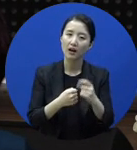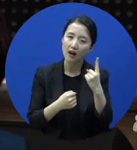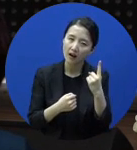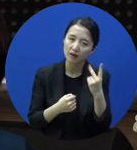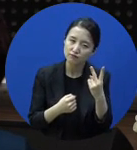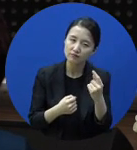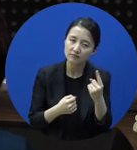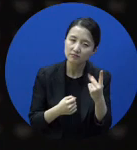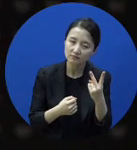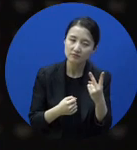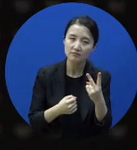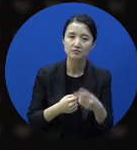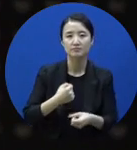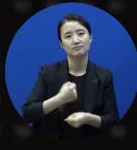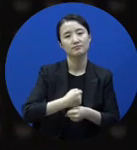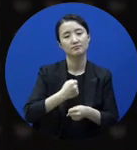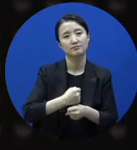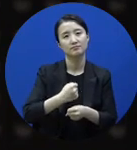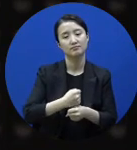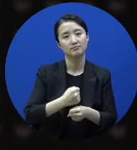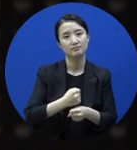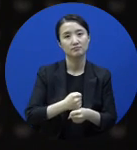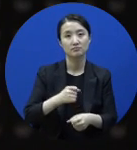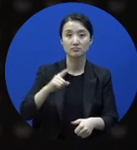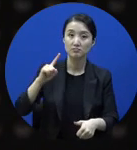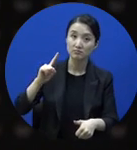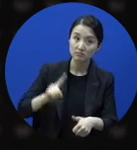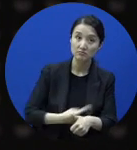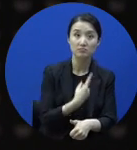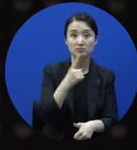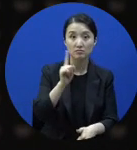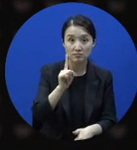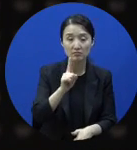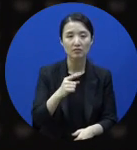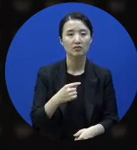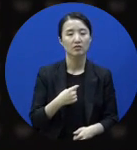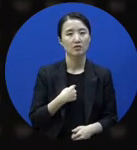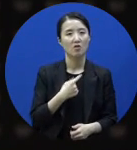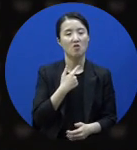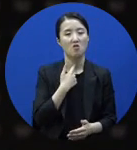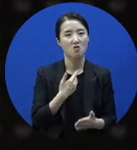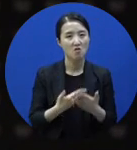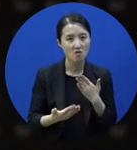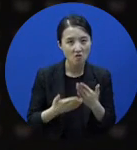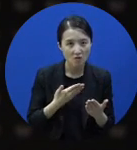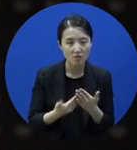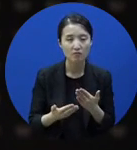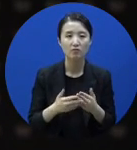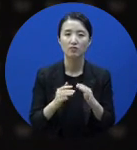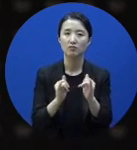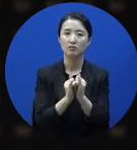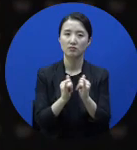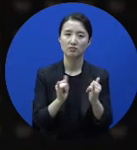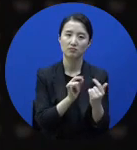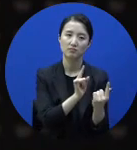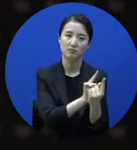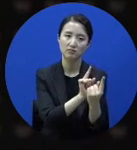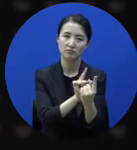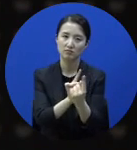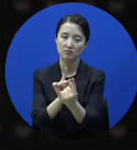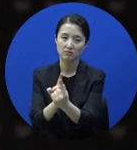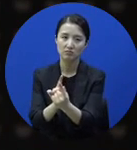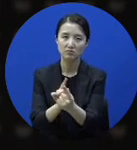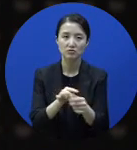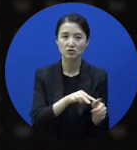보니까 의외로 제가 갖고 있는 경험과 그다음에 이제 많은 사람들과의 어떤 쌓았던 어떤 네트워킹